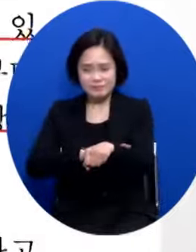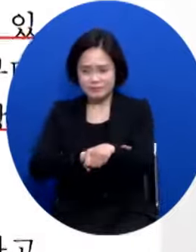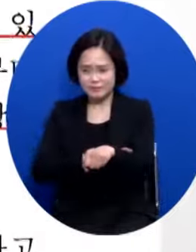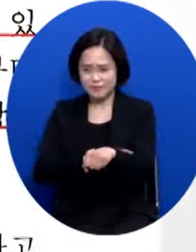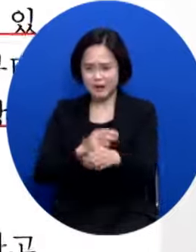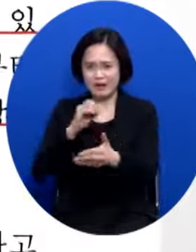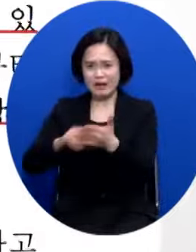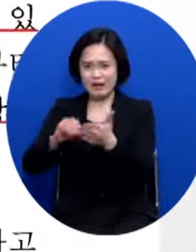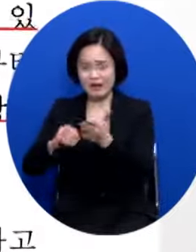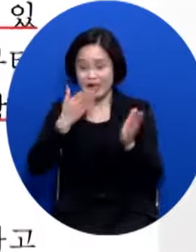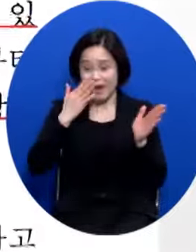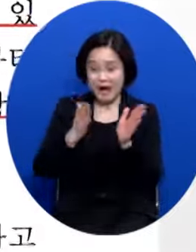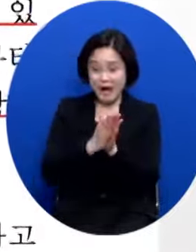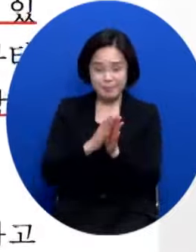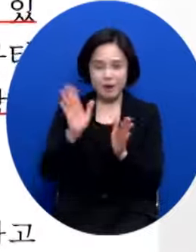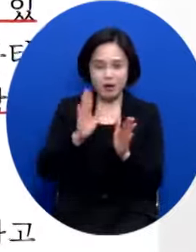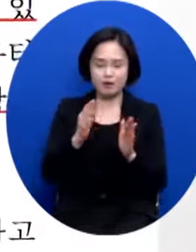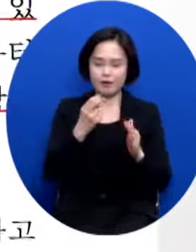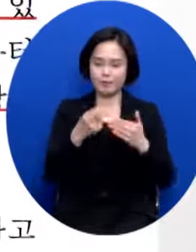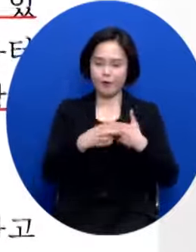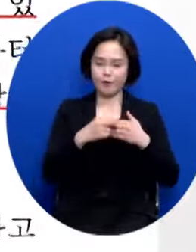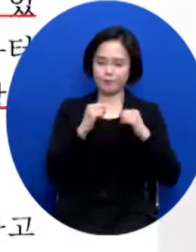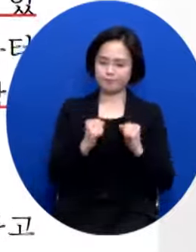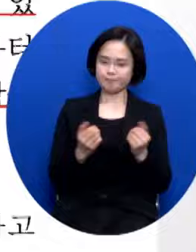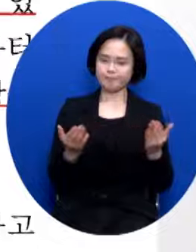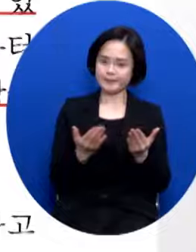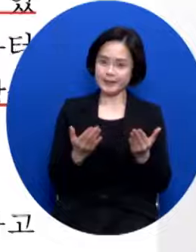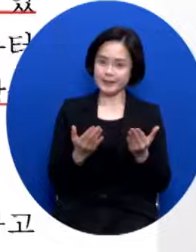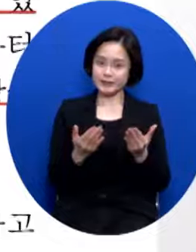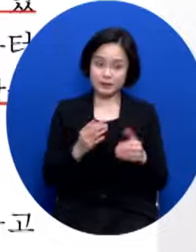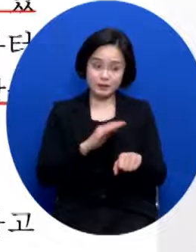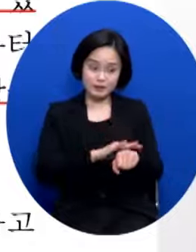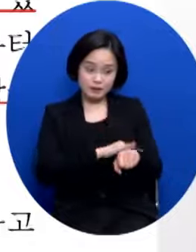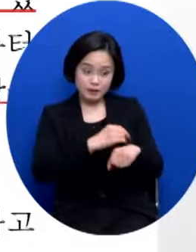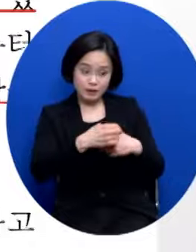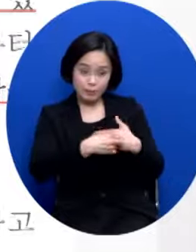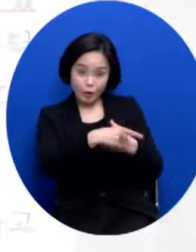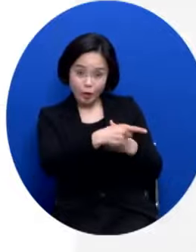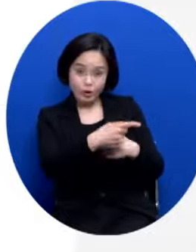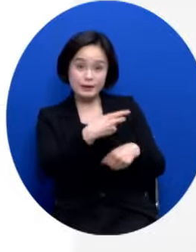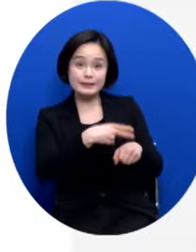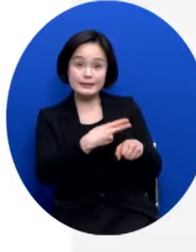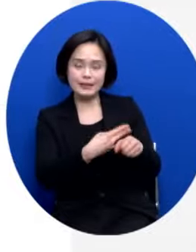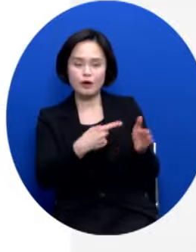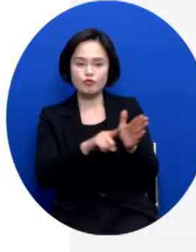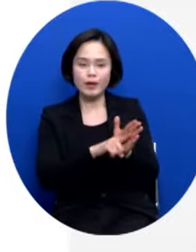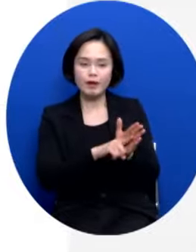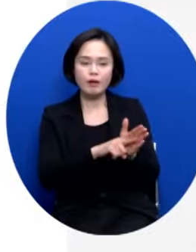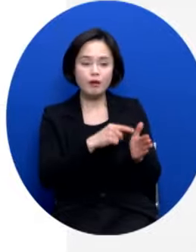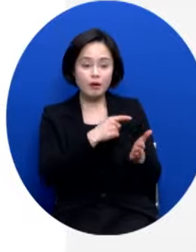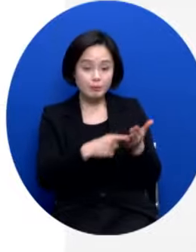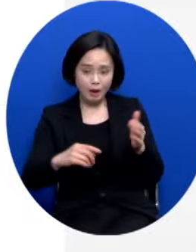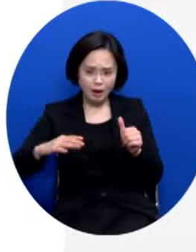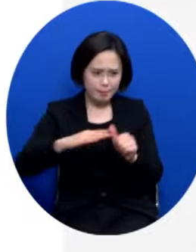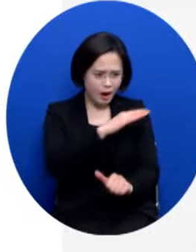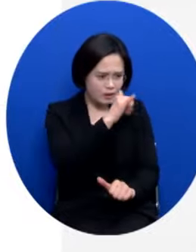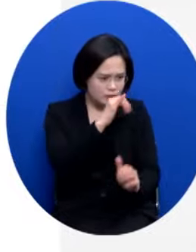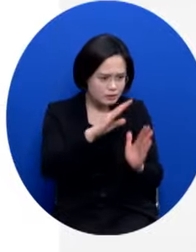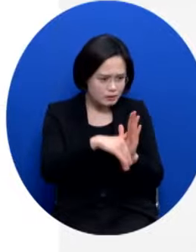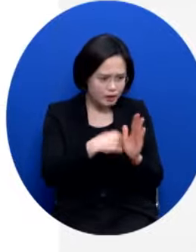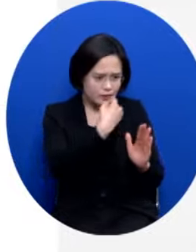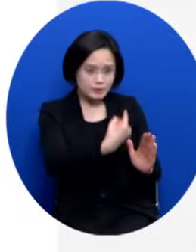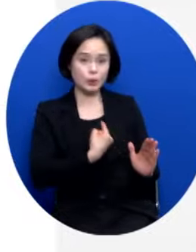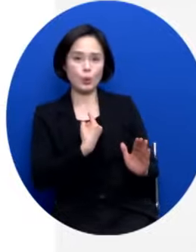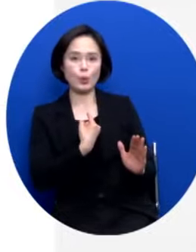위해 만들어졌습니다. 정부는 전공의 보호 신고센터를 통해 보호가 필요한 전공의를 파악하고 신고자가 희망할